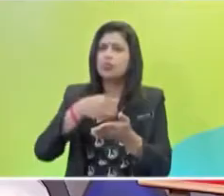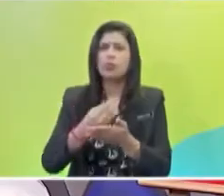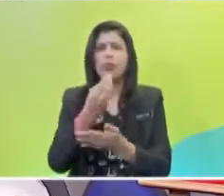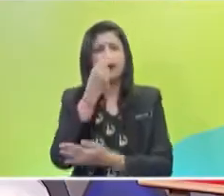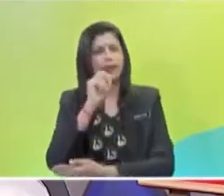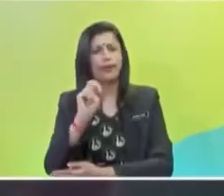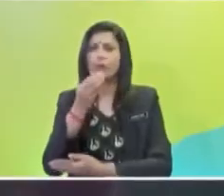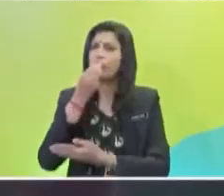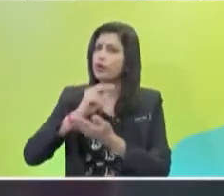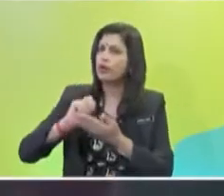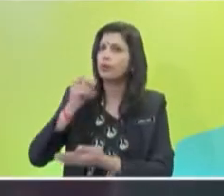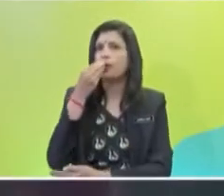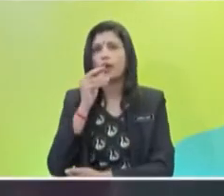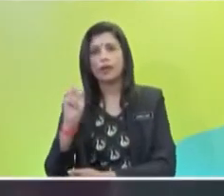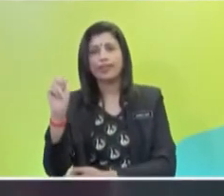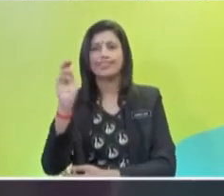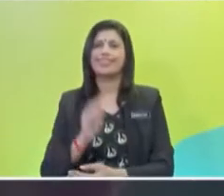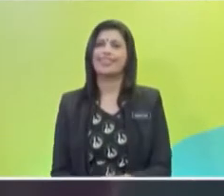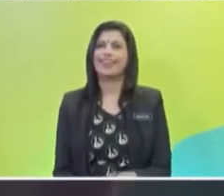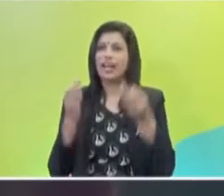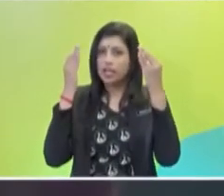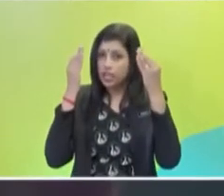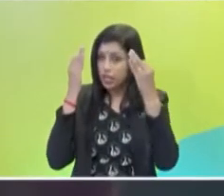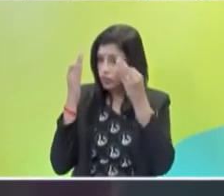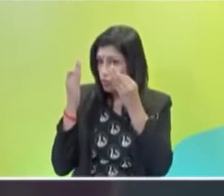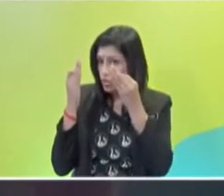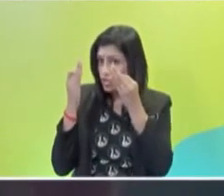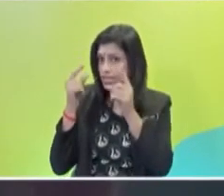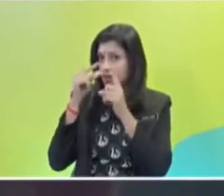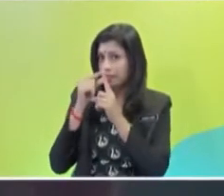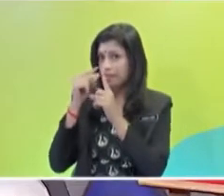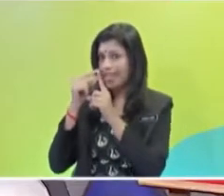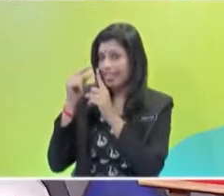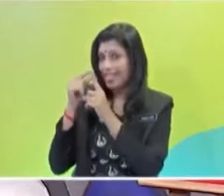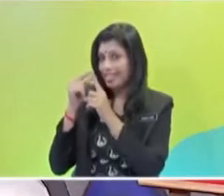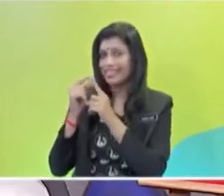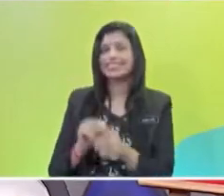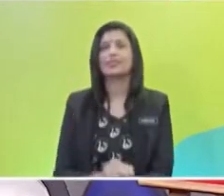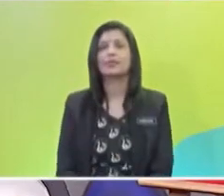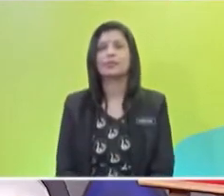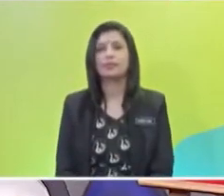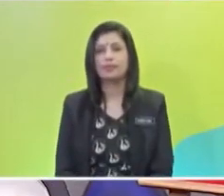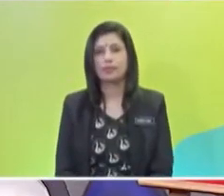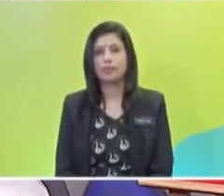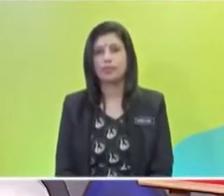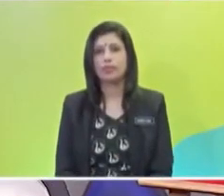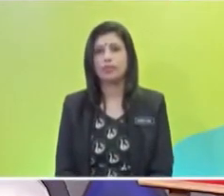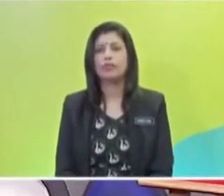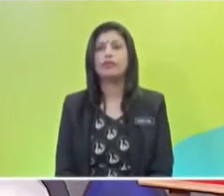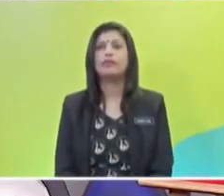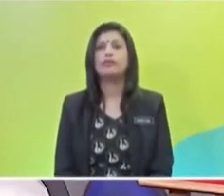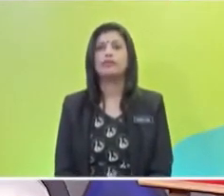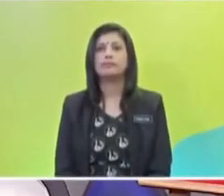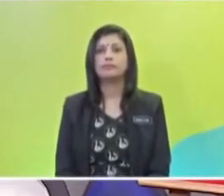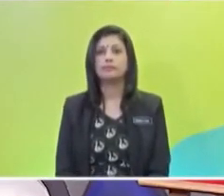makanan. Dan kita akan fokus kepada perkataan KVKVK.